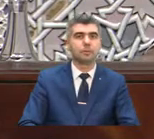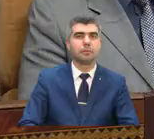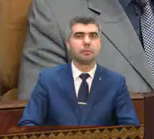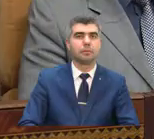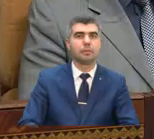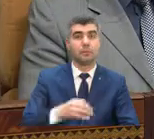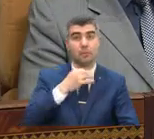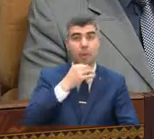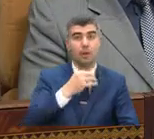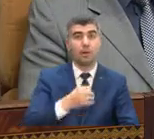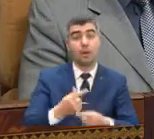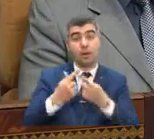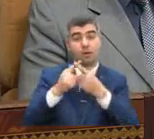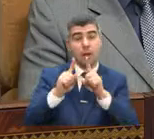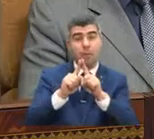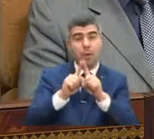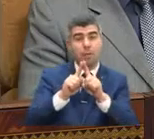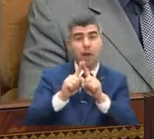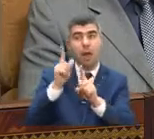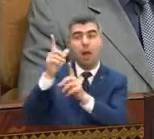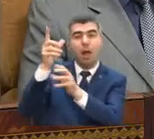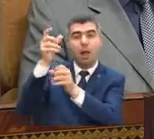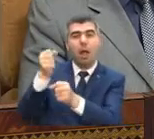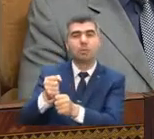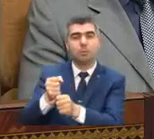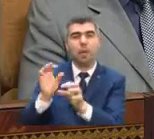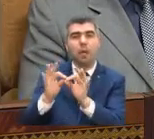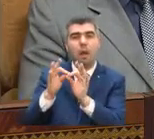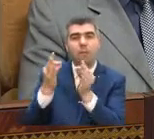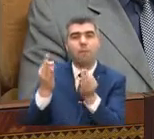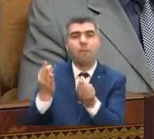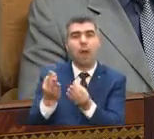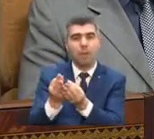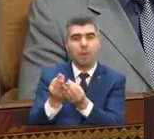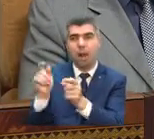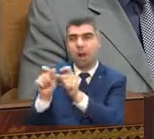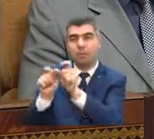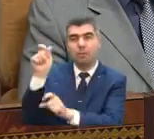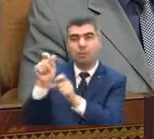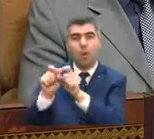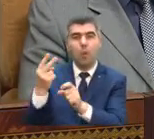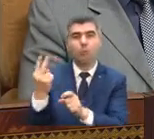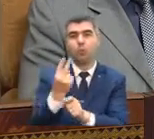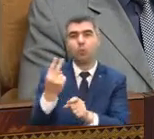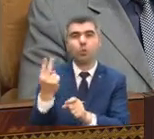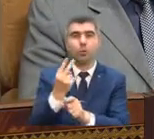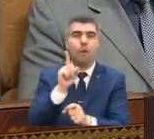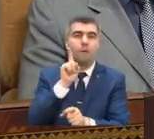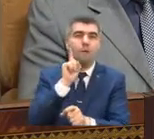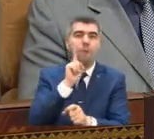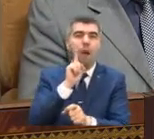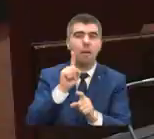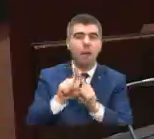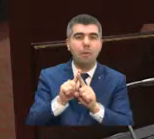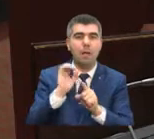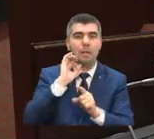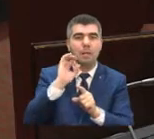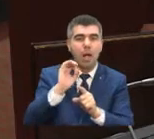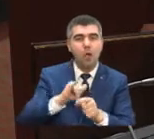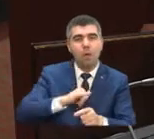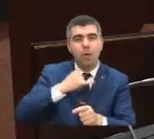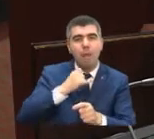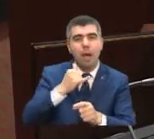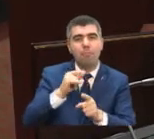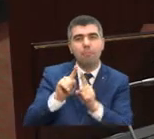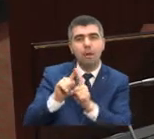ونحن نتقدم بالتعازي لأسرة لويزا وأسرة مارين، هاتين الفتاتين المفعمتين بالحياة، ضحية